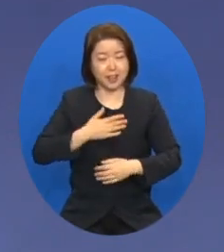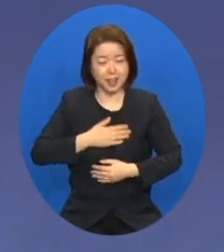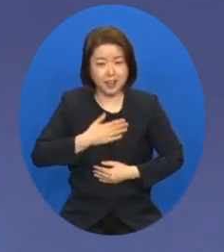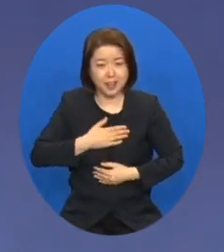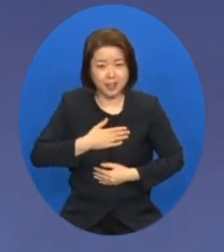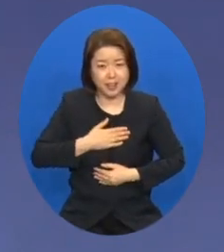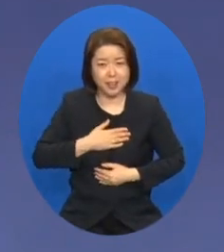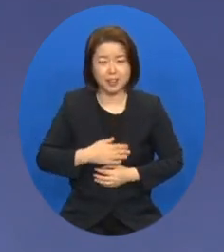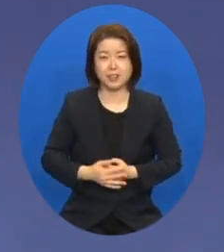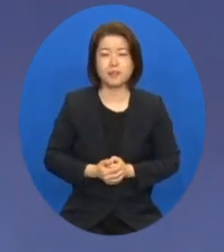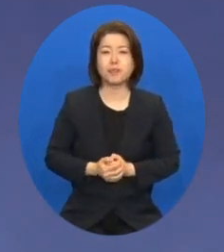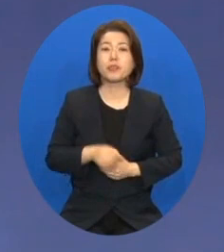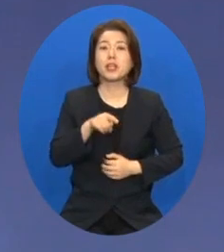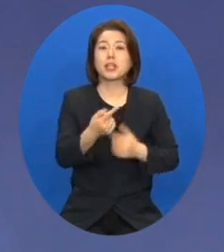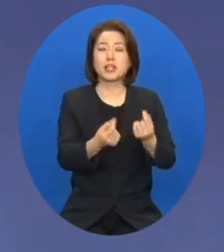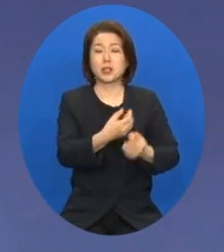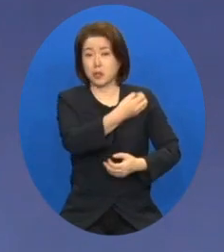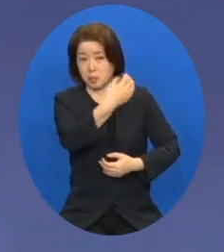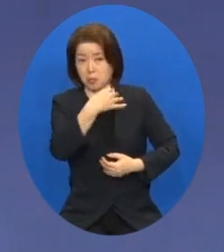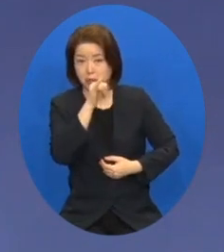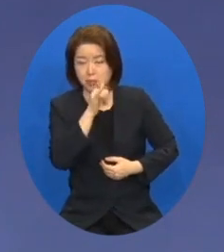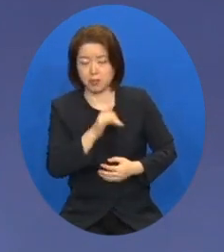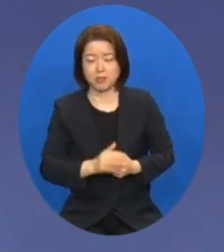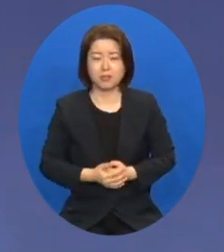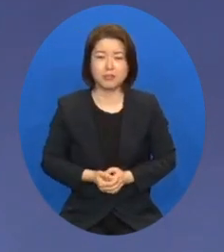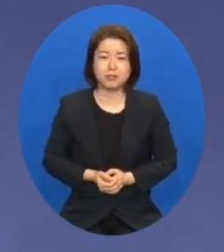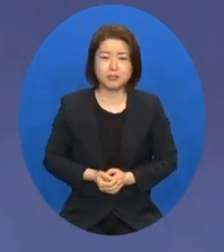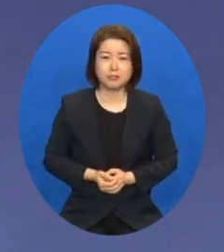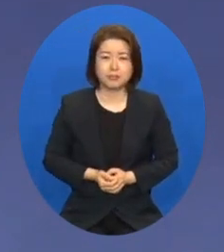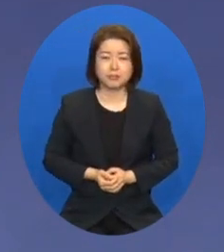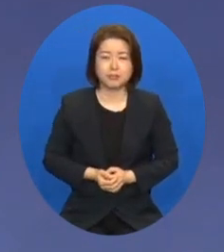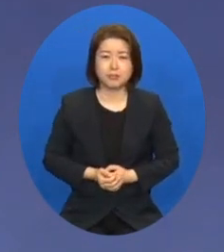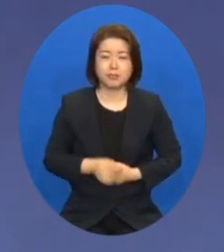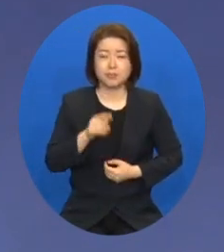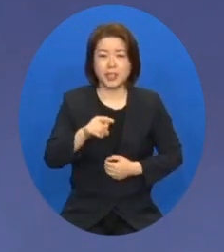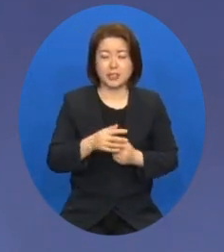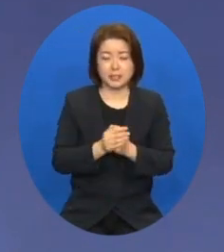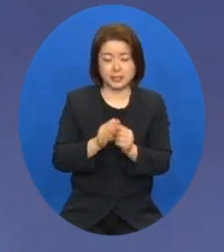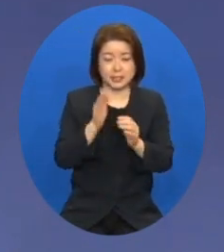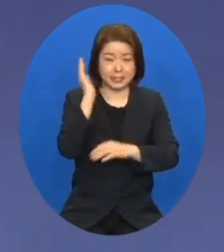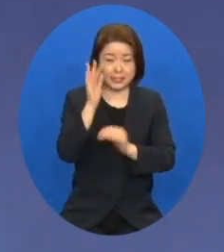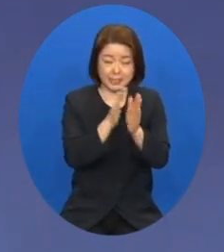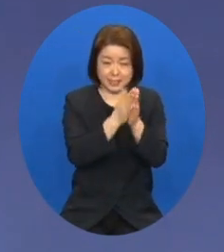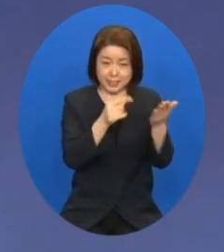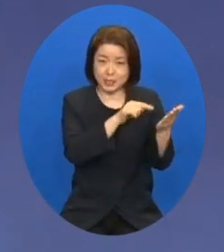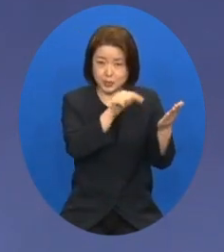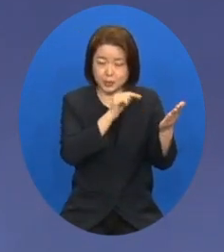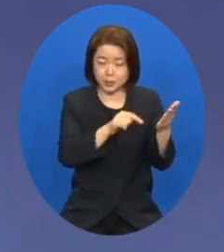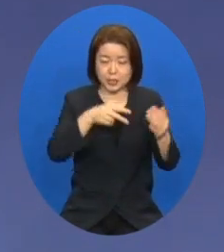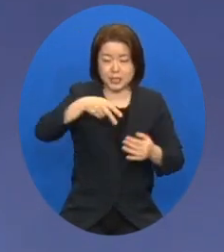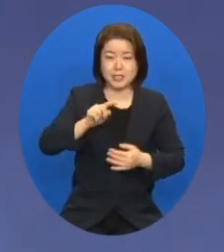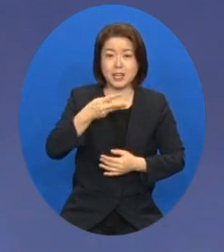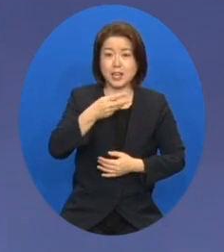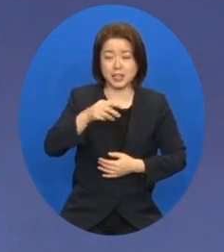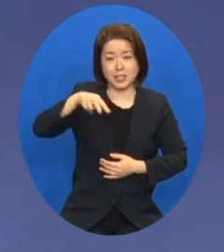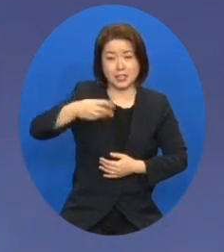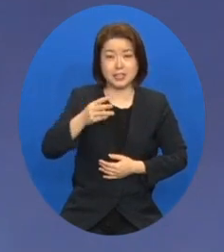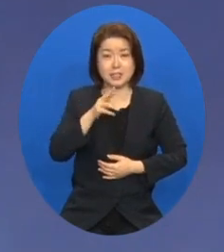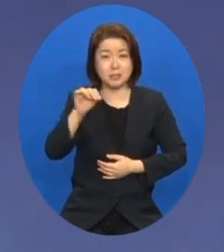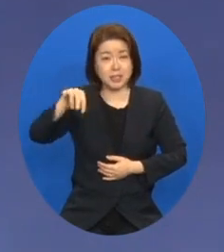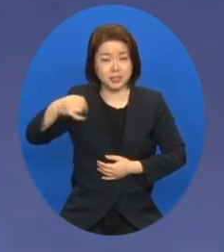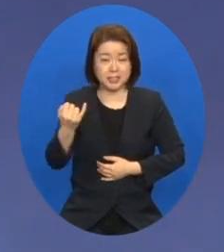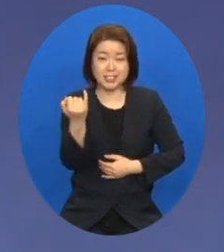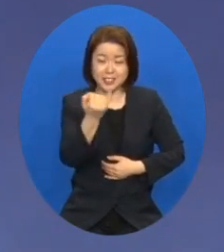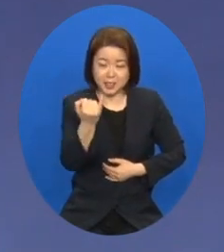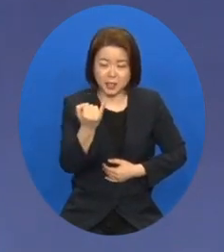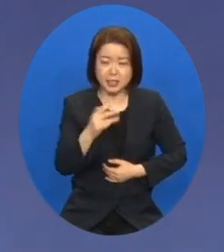있지요 그렇게 대답을 하더라는 그 소설에 나오는 사라 스미스 는 우선 실존하는 인물이